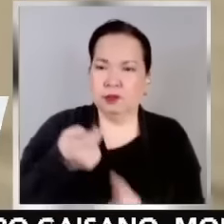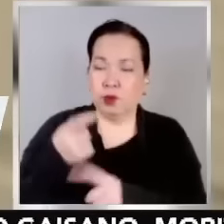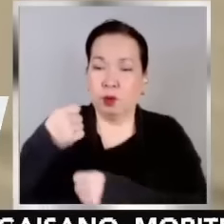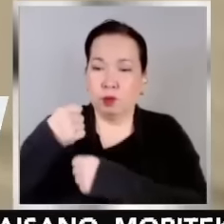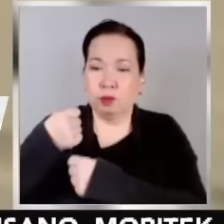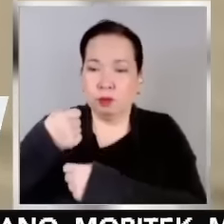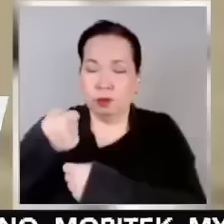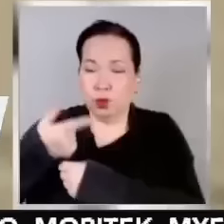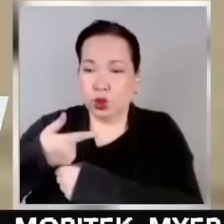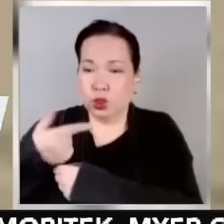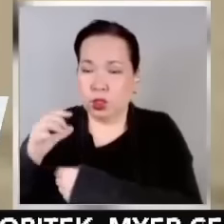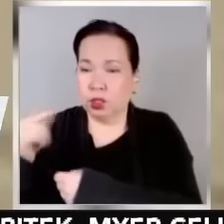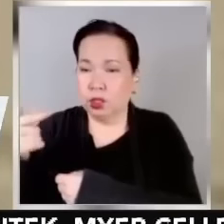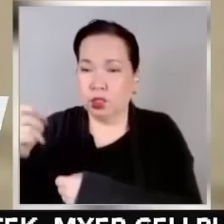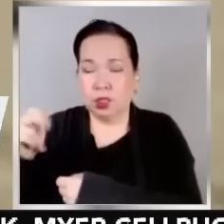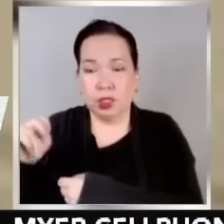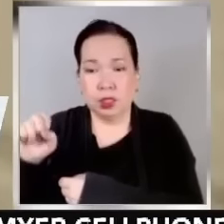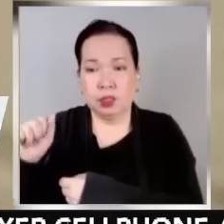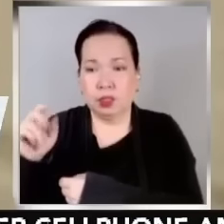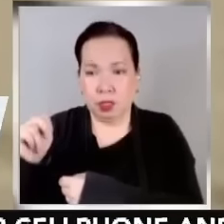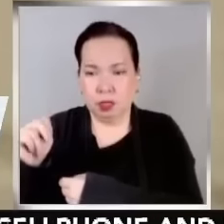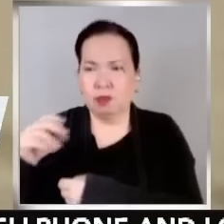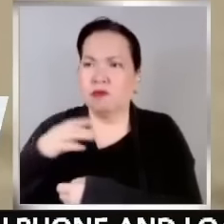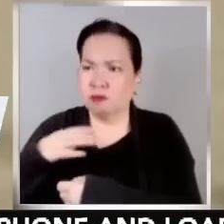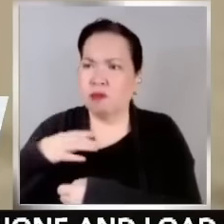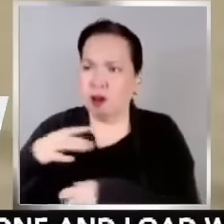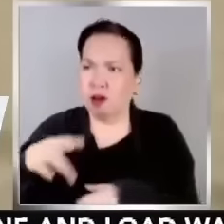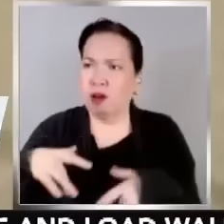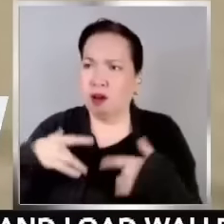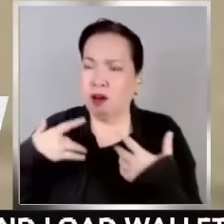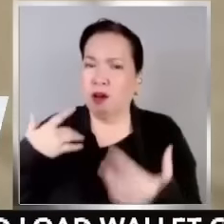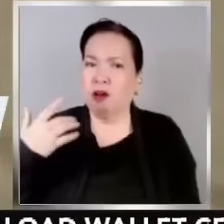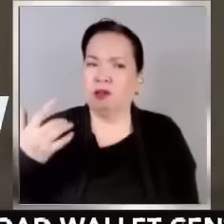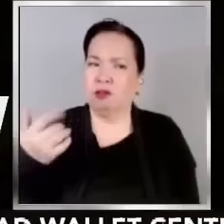buhay pa. Magbalik niya bukas doon.